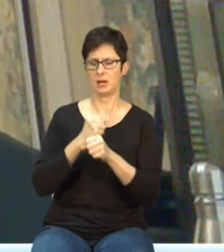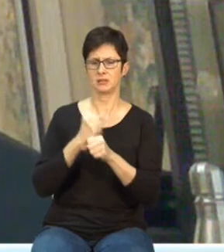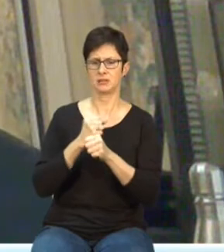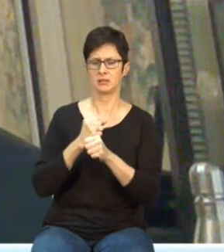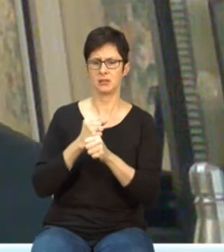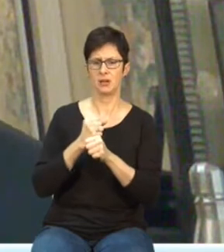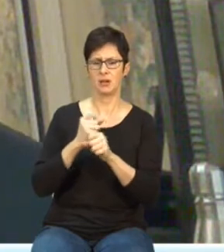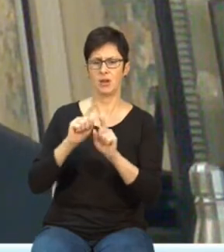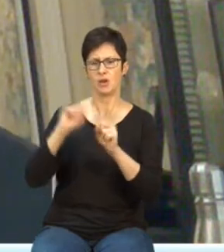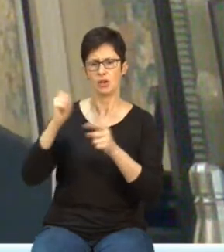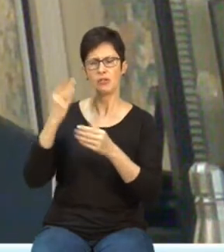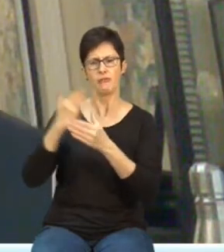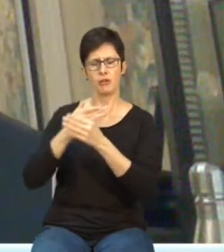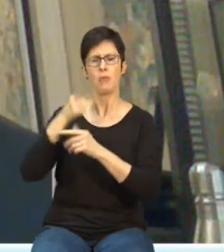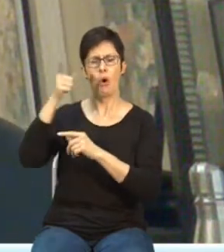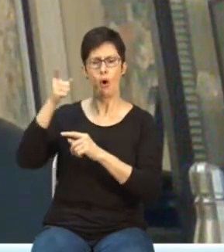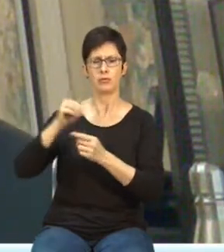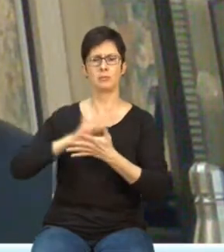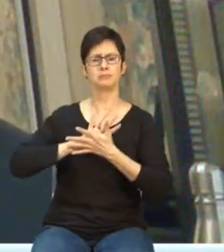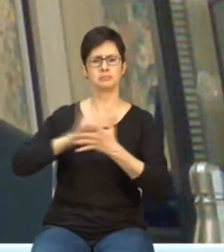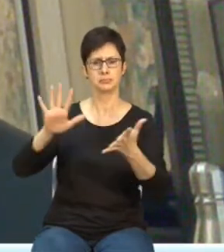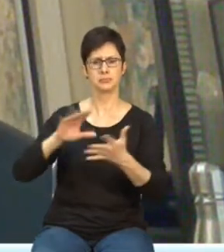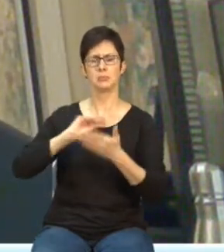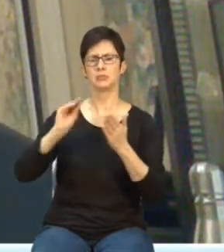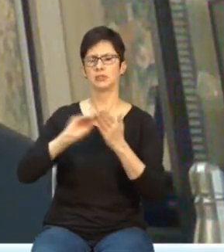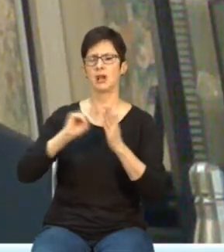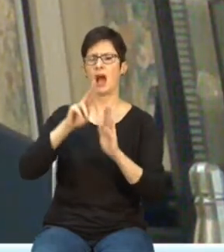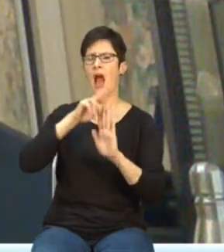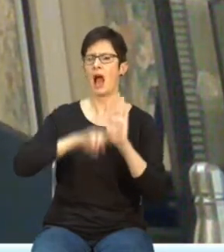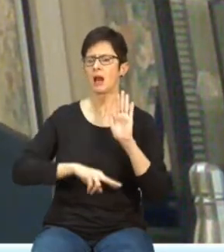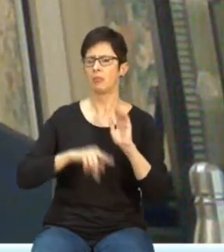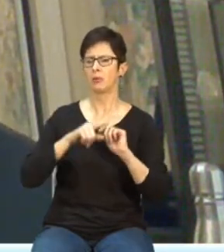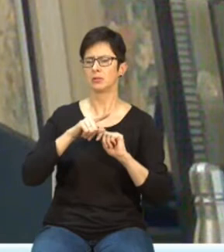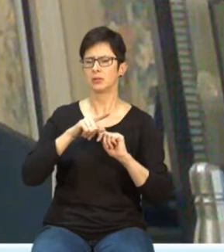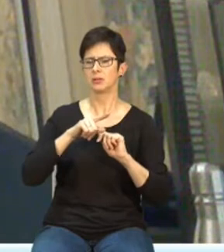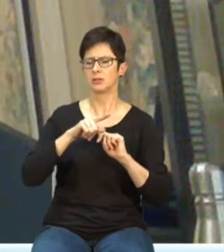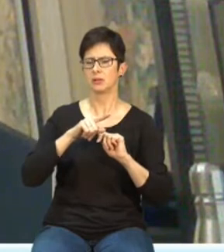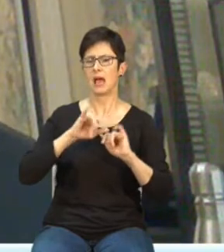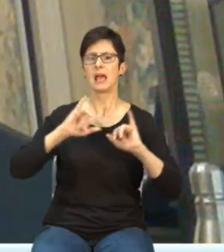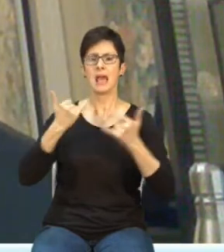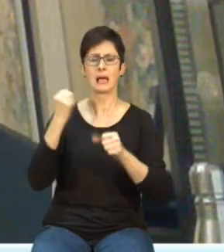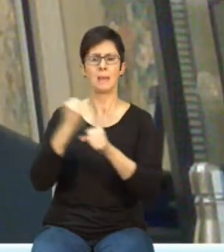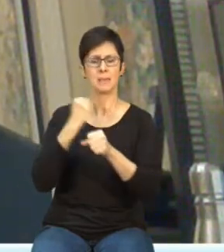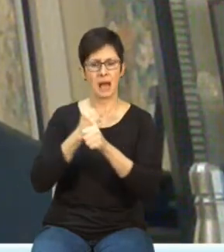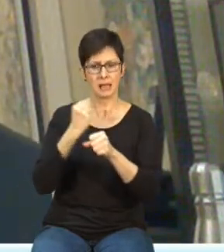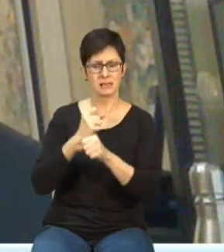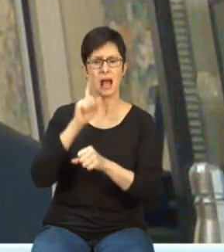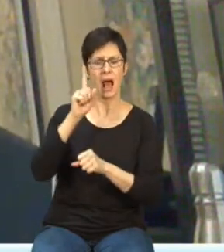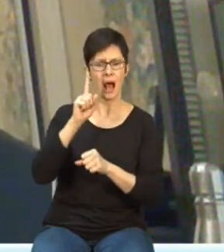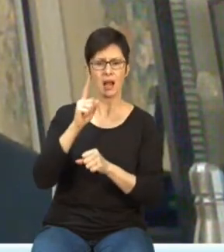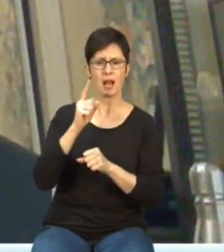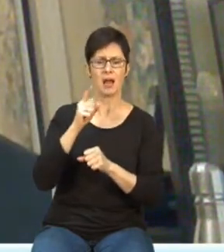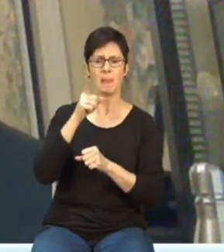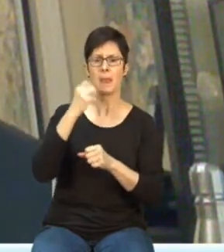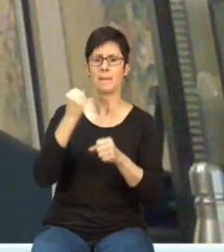niszczyć w publikują one opublikuję ta grupa raporty na temat tego jakie są prowadzone prace ale nie zawsze są to prace